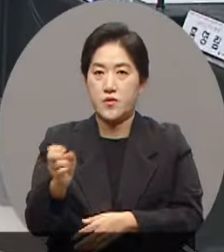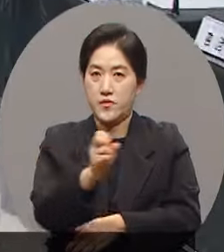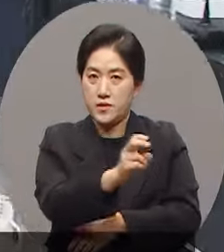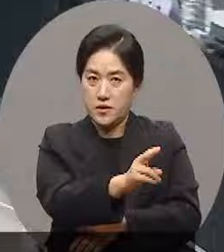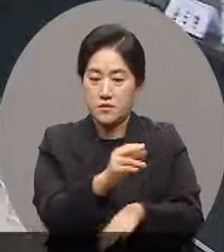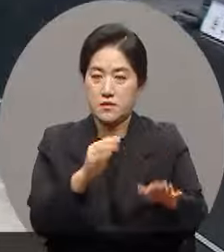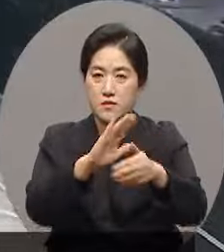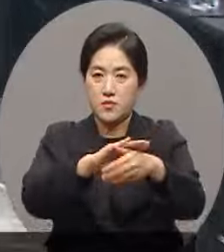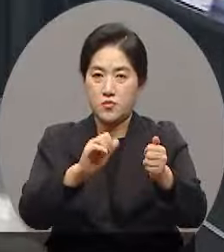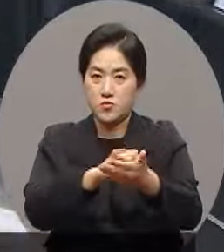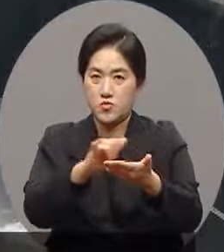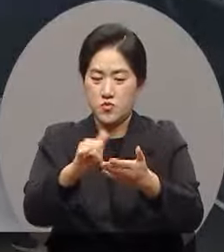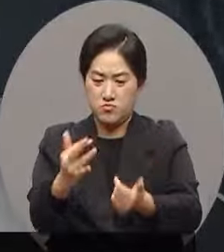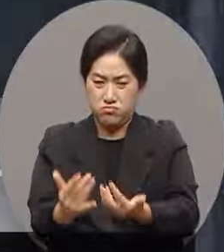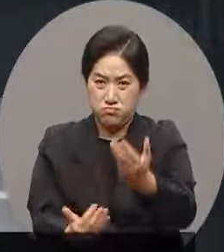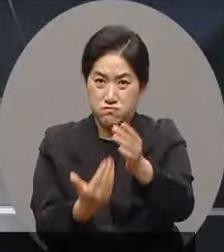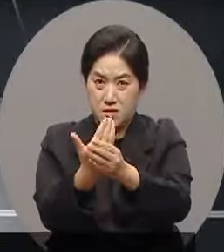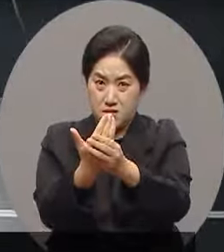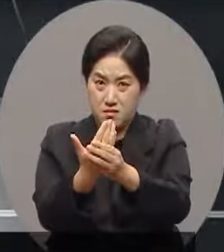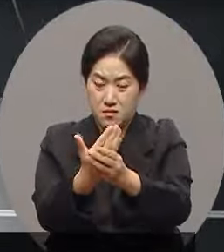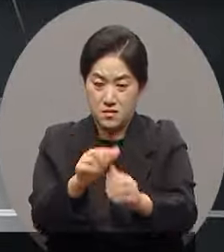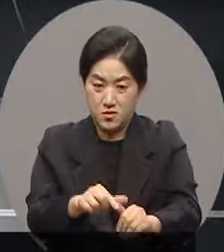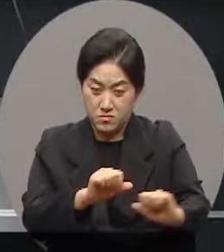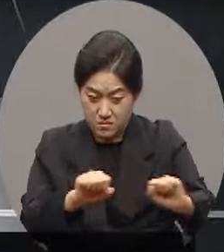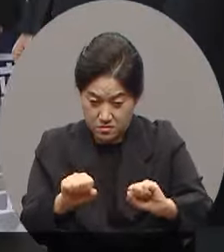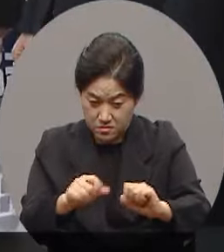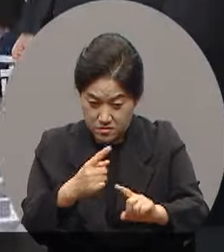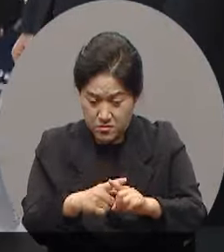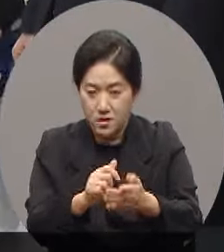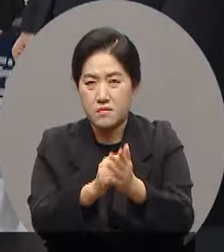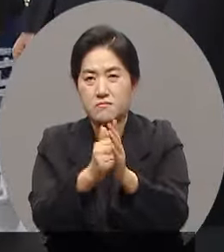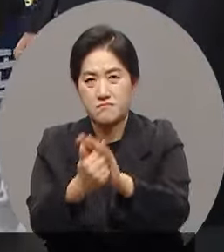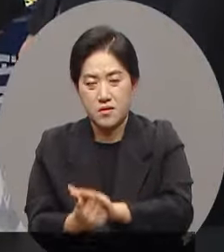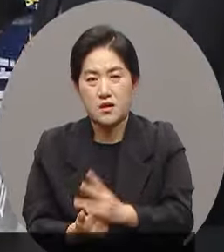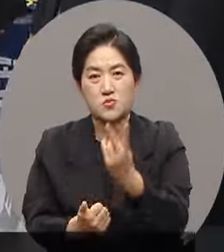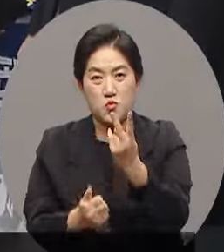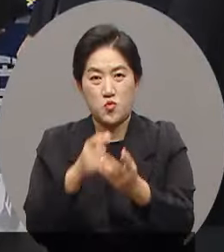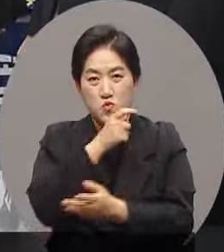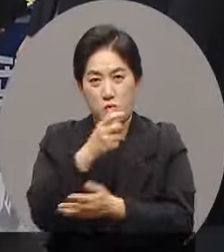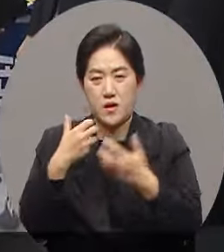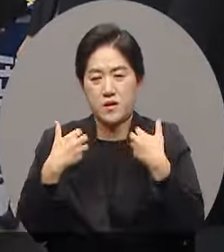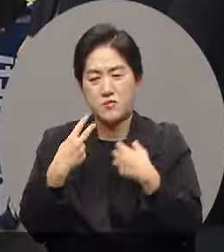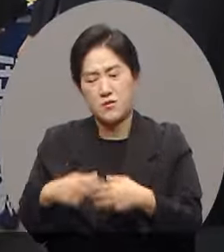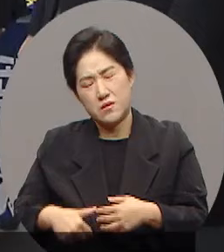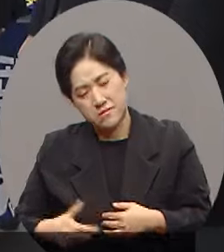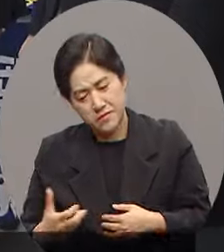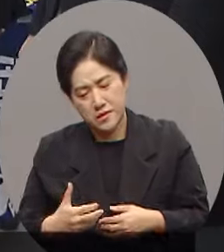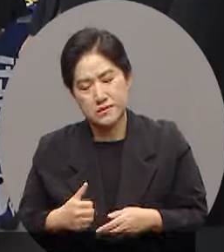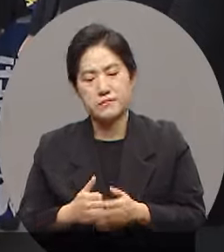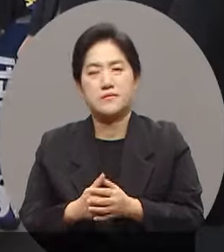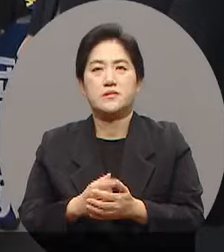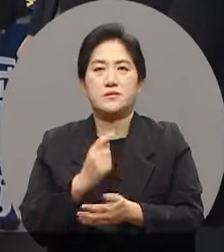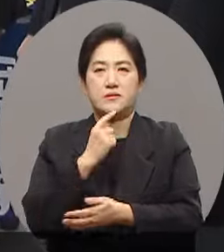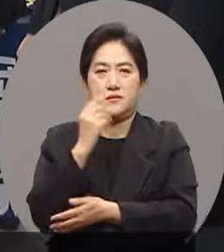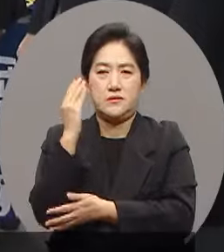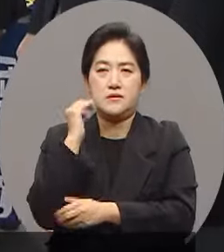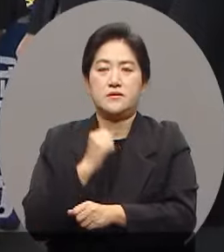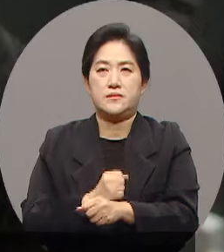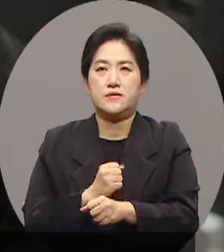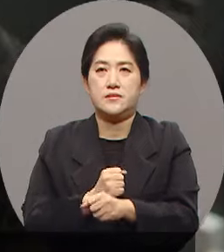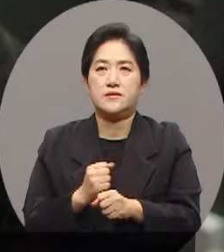여야는 경북 문경 화재 현장에서 구조 작업을 하다 순직한 두 소방관을 애도하면서 아침 회의를